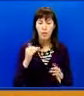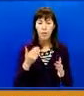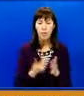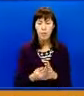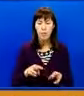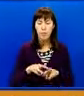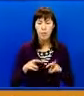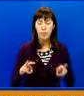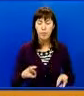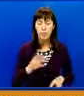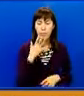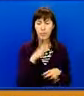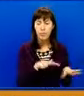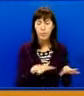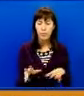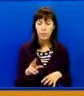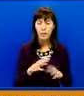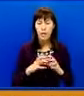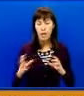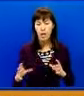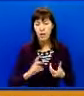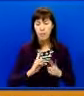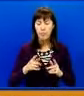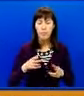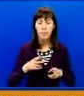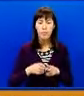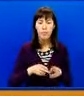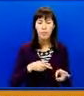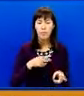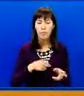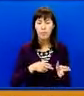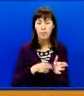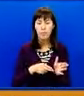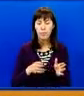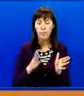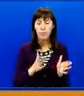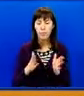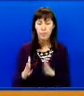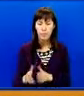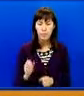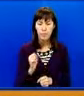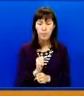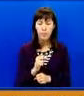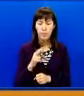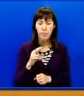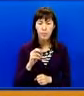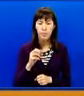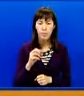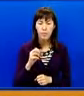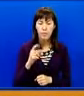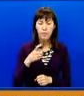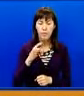представитель Министерства иностранных дел. Автобус пересекал железнодорожный переезд, расположенный рядом со станцией «Покров» и заглух на